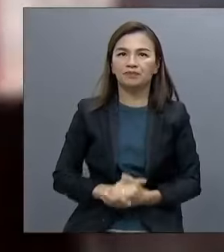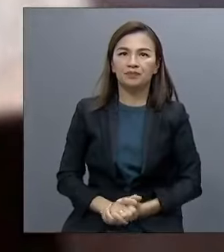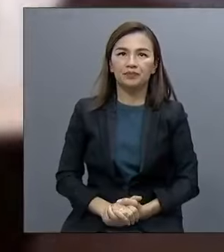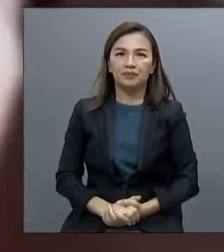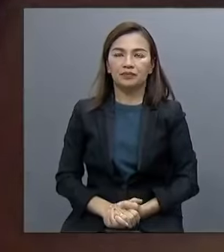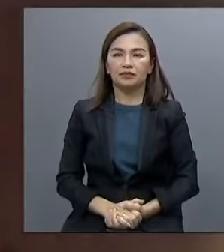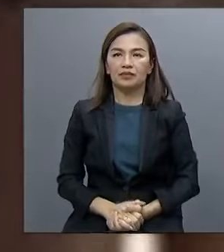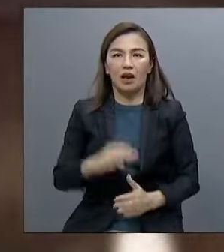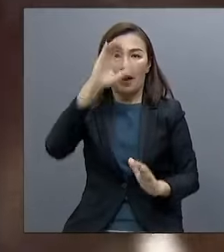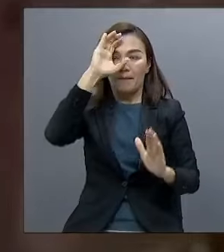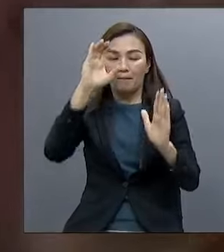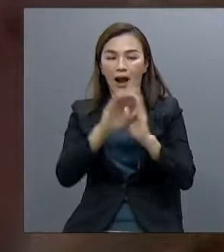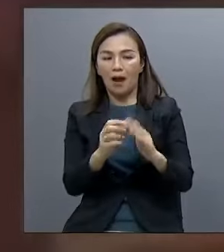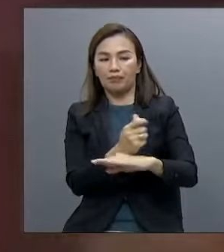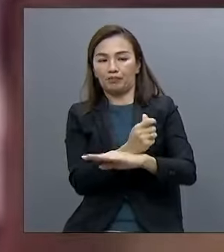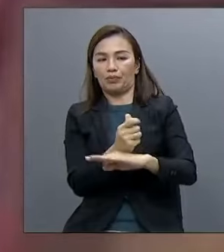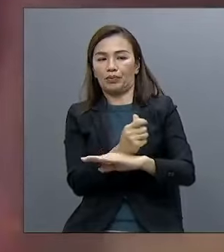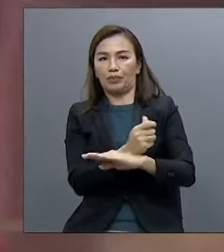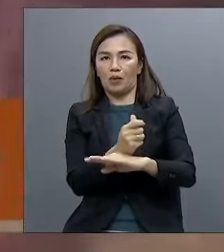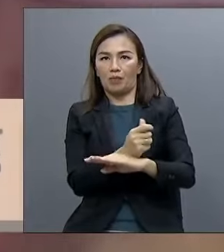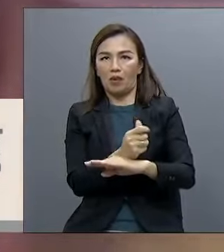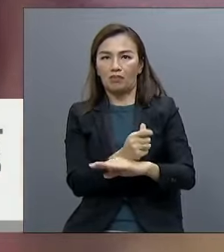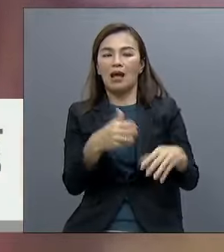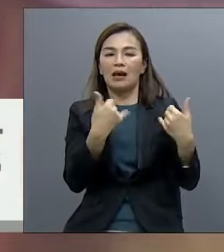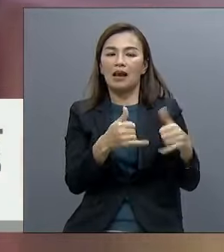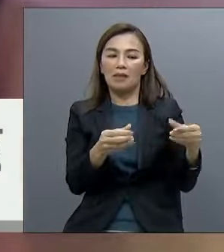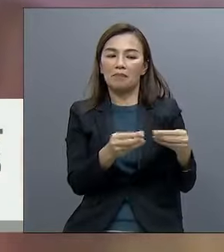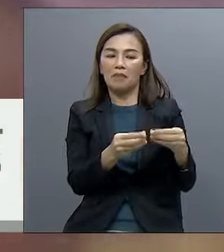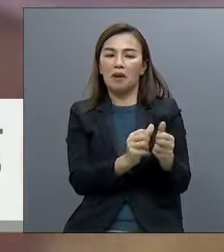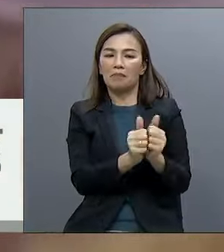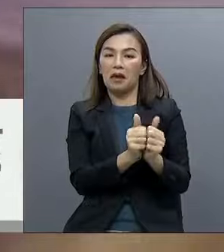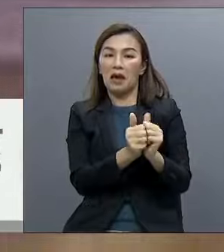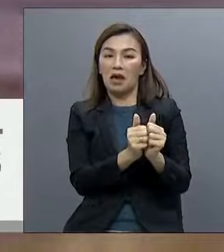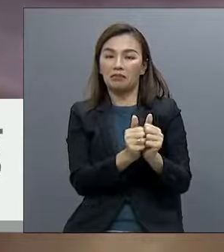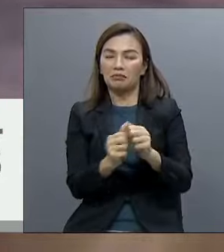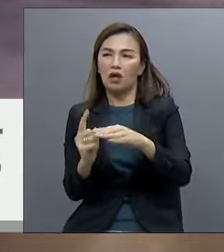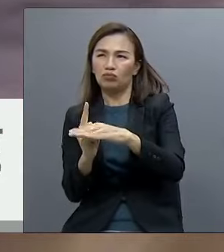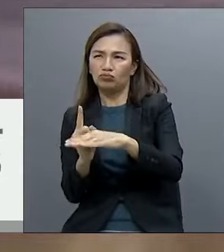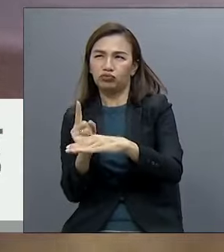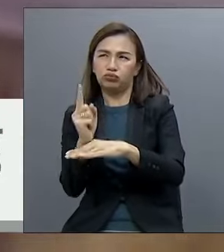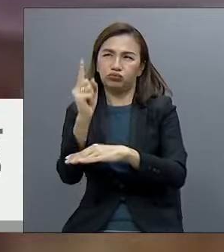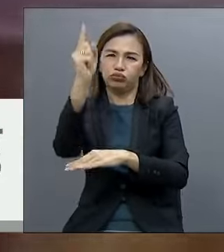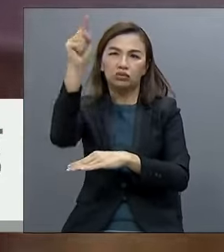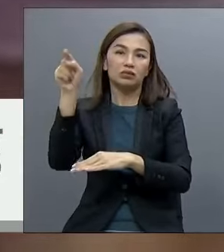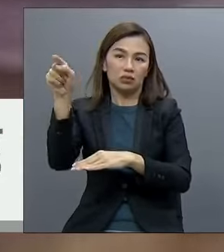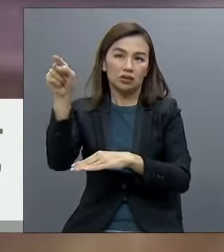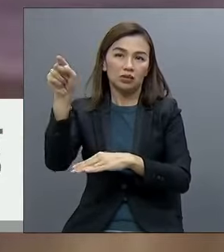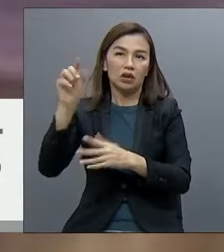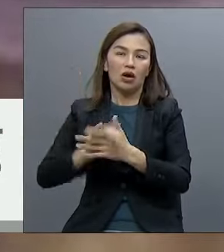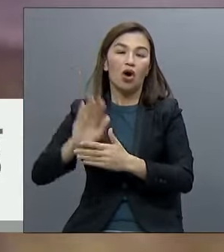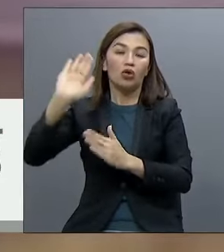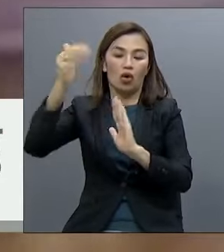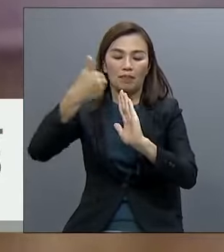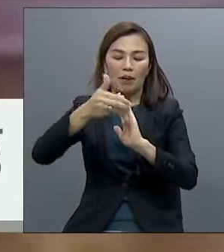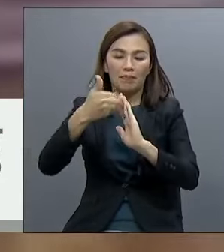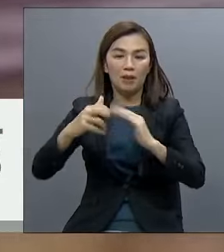คลิปภาพที่ถูกระบุว่าเป็นการลักลอบเล่นพนันบั้งไฟภายในงานประเพณีบั้งไฟแสนจัดขึ้นในหลายตำบลของอำเภอส